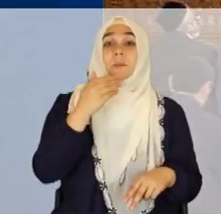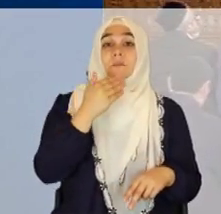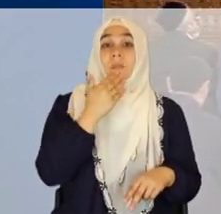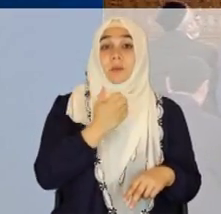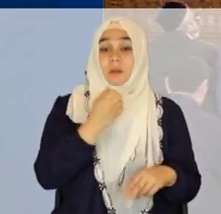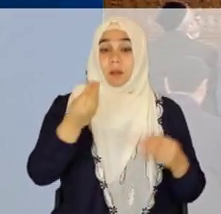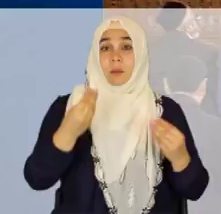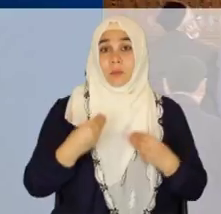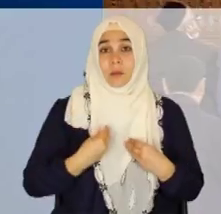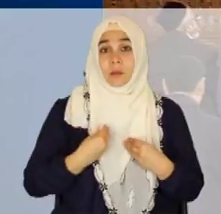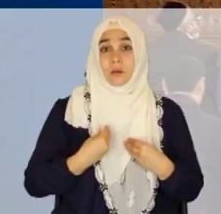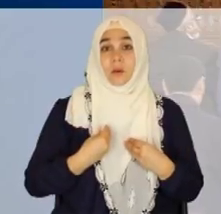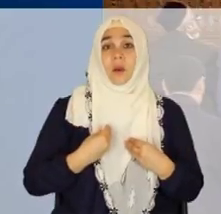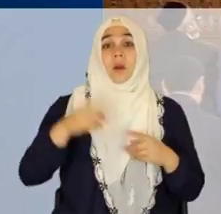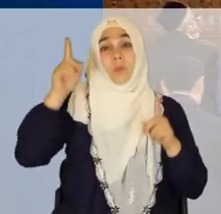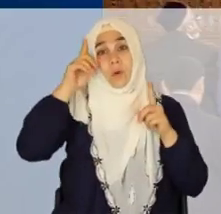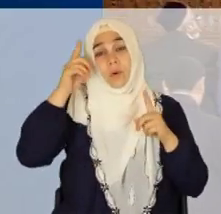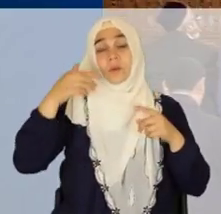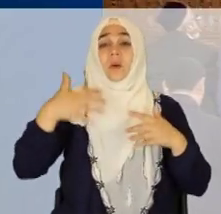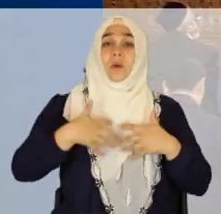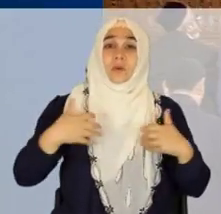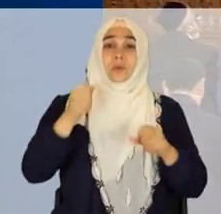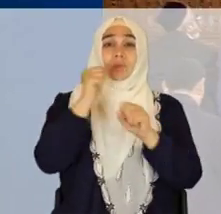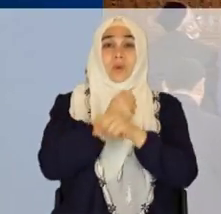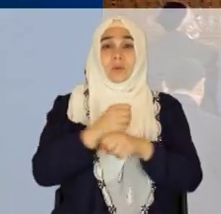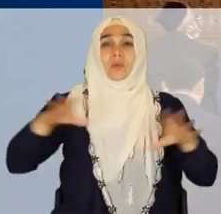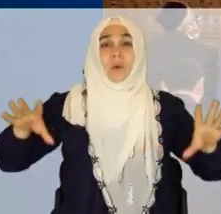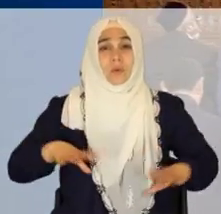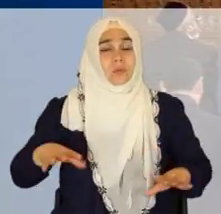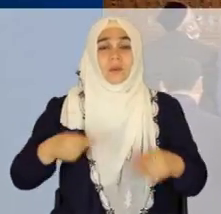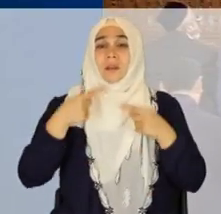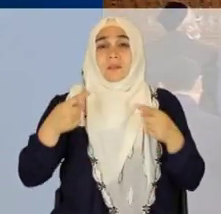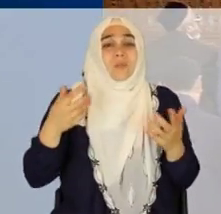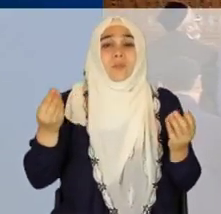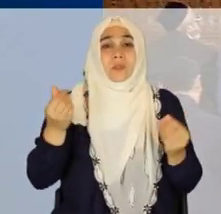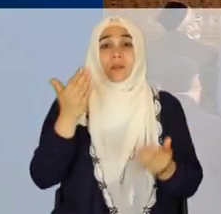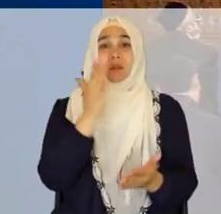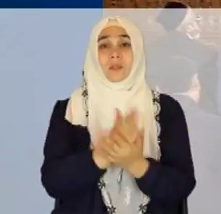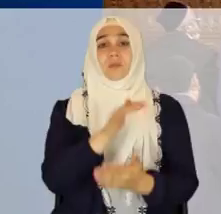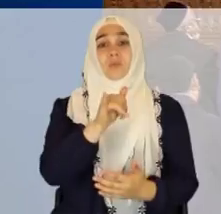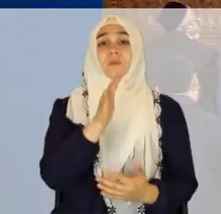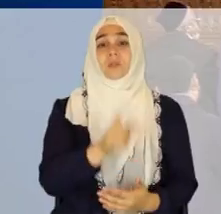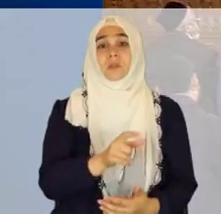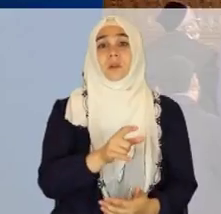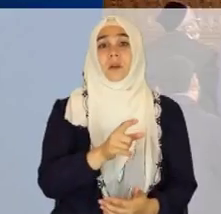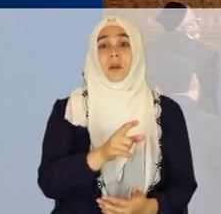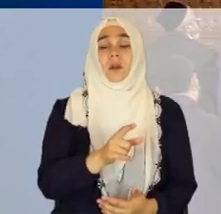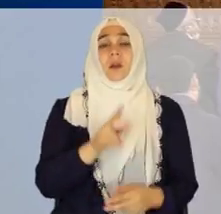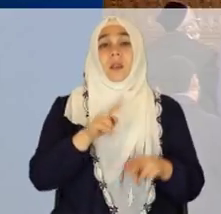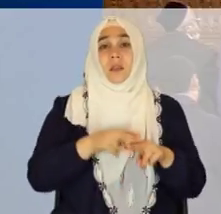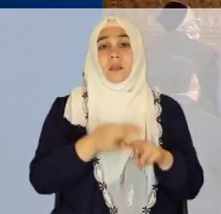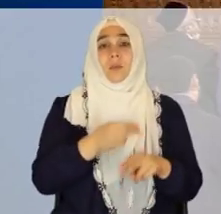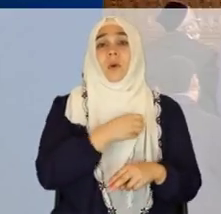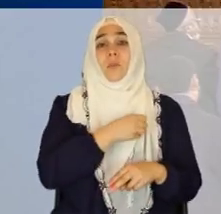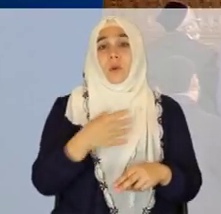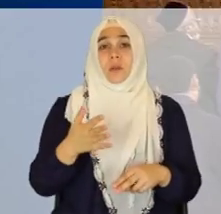nimetlerini hem verir. Pul, mal, karamal, tüyadır, attır, başkadır, baylık, baylık. Ana